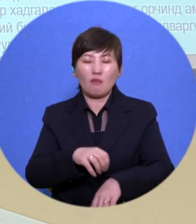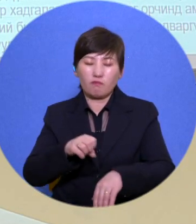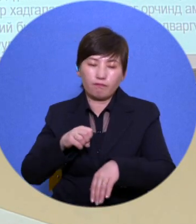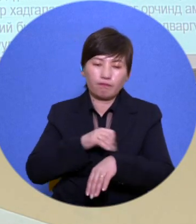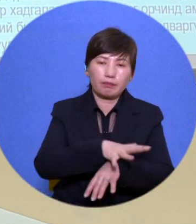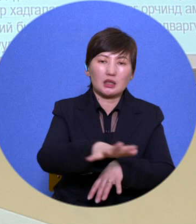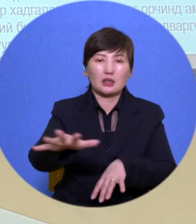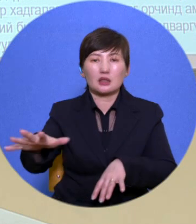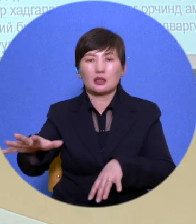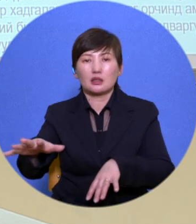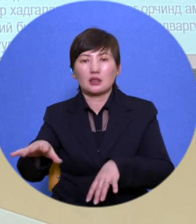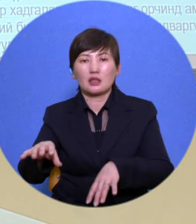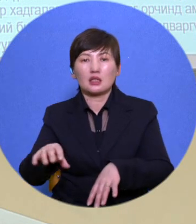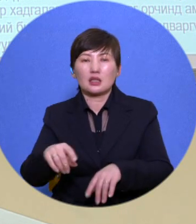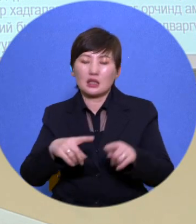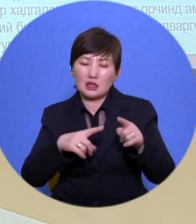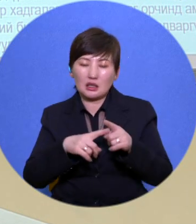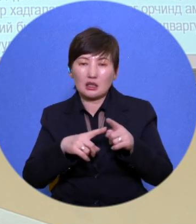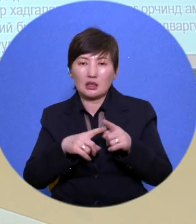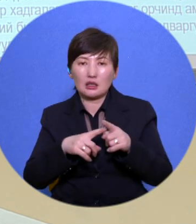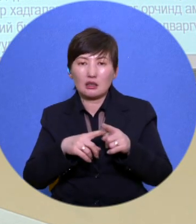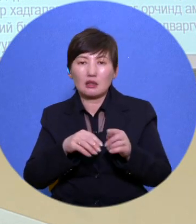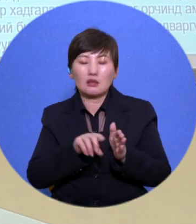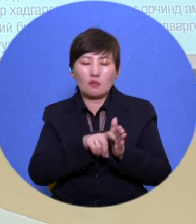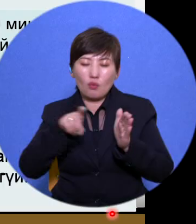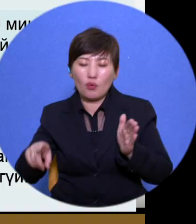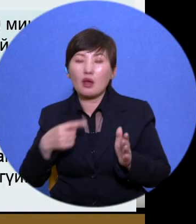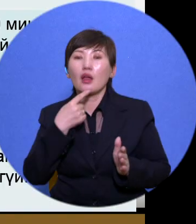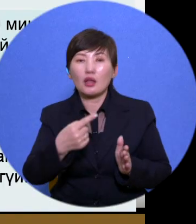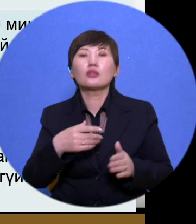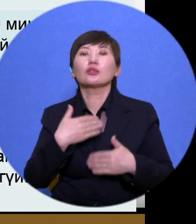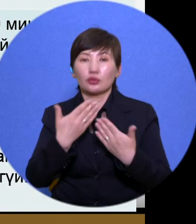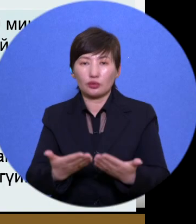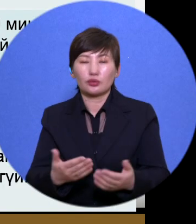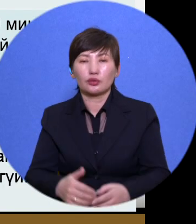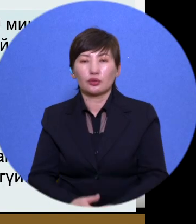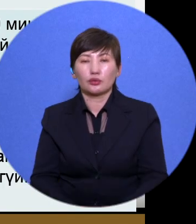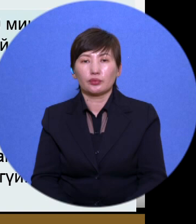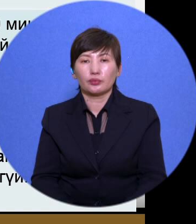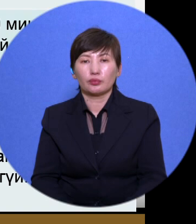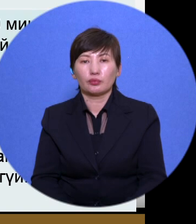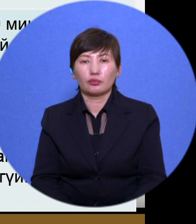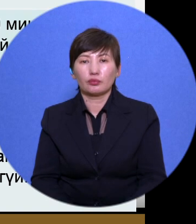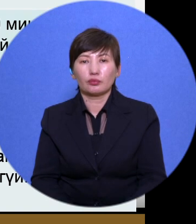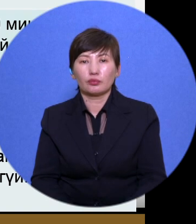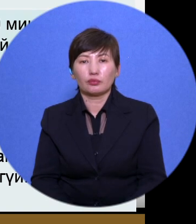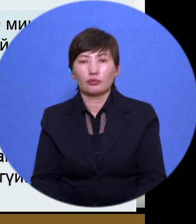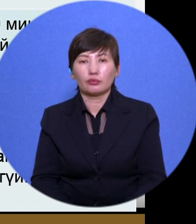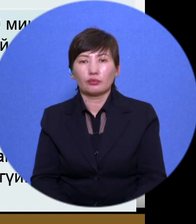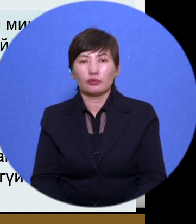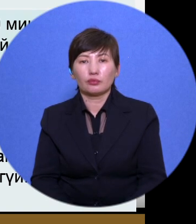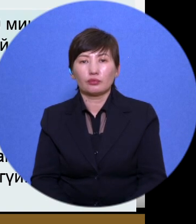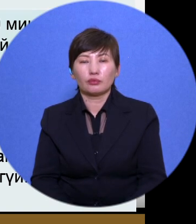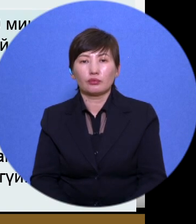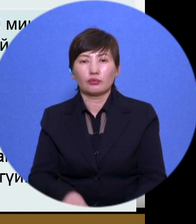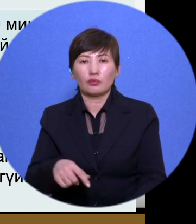халдварлах зам нянгийн дэсвэрлэх чадварын та бүдэд хэлж өгье гэж бодсон. Та хэд болохоор нөгөө энэ эдгээр өвчтөгийн нөгөө те